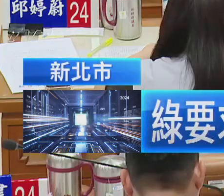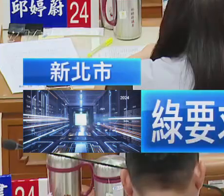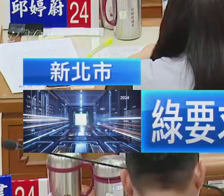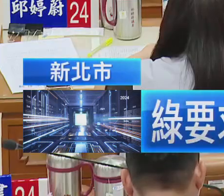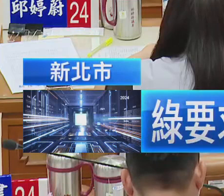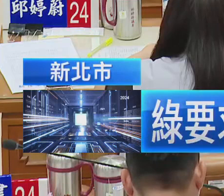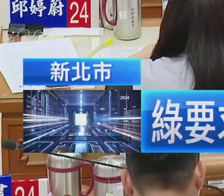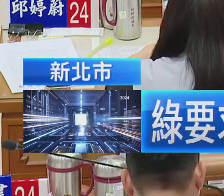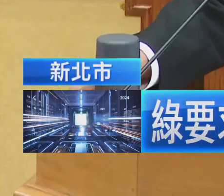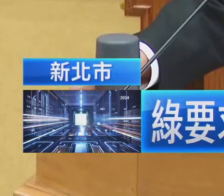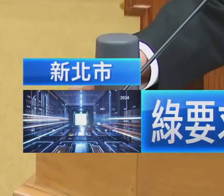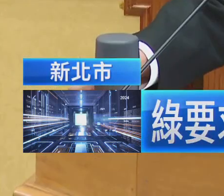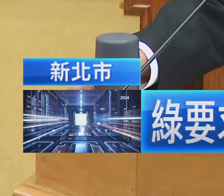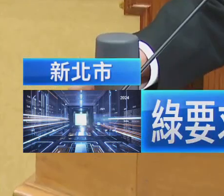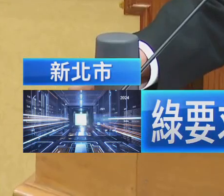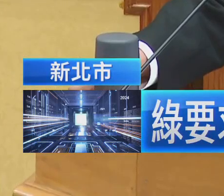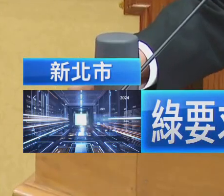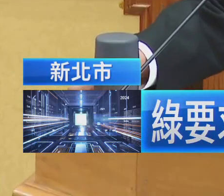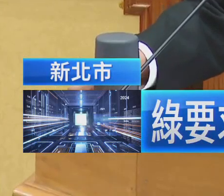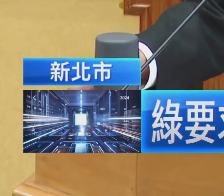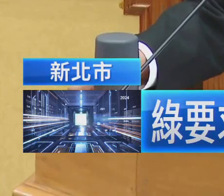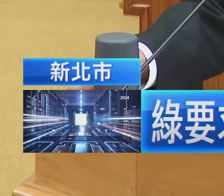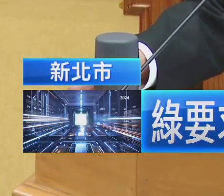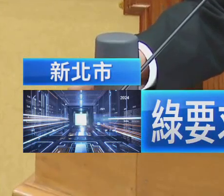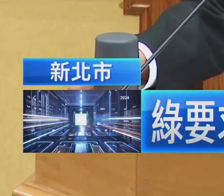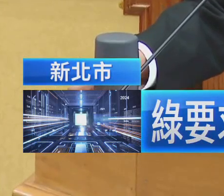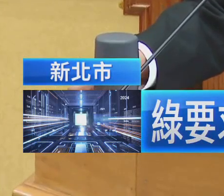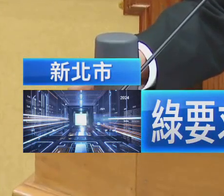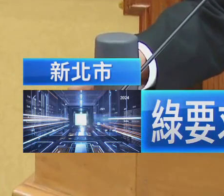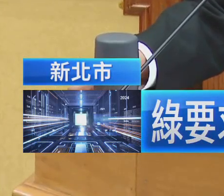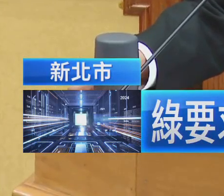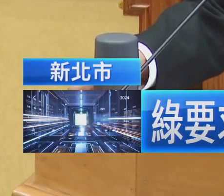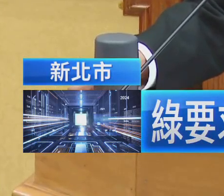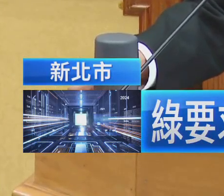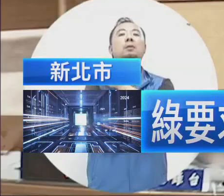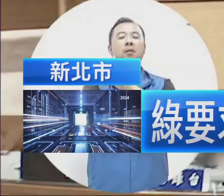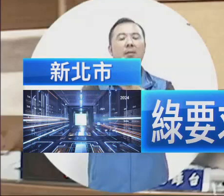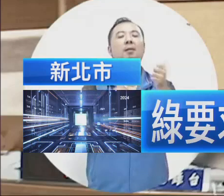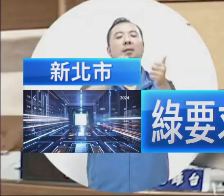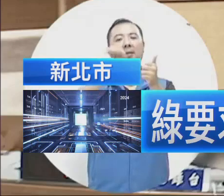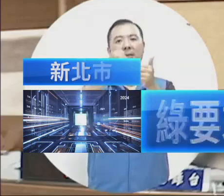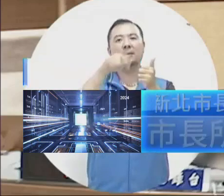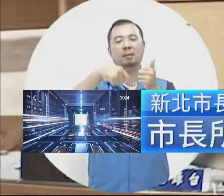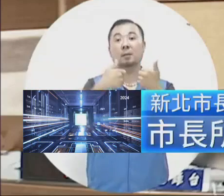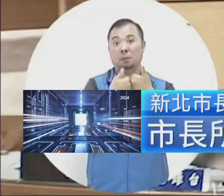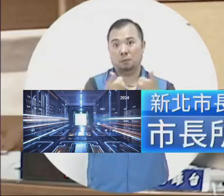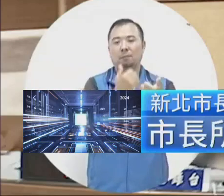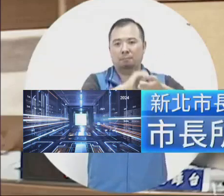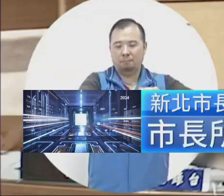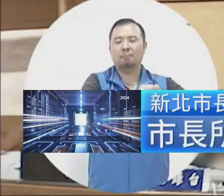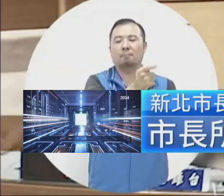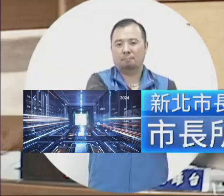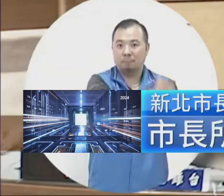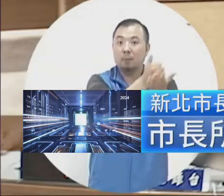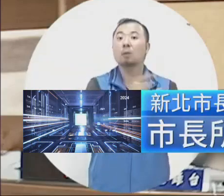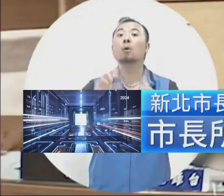招，要侯友宜签下国会职权修法承诺书，未来在新北市议会也比照办理。 啊，市长，所以国会的部分没有什么太大